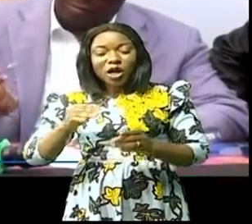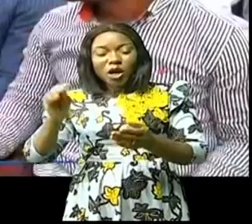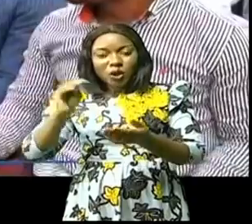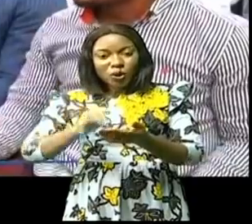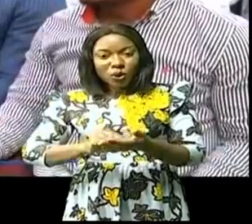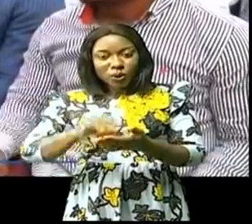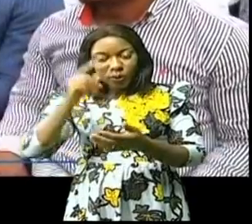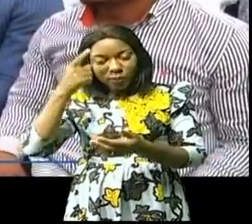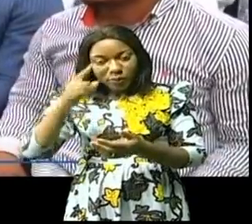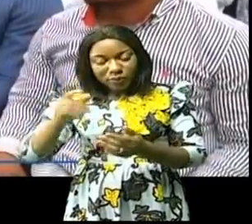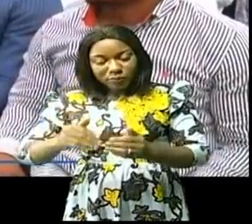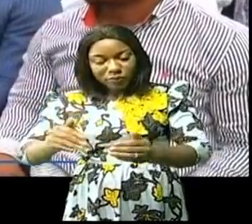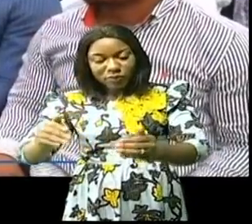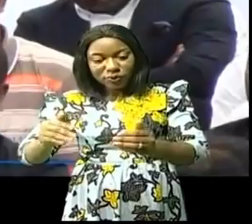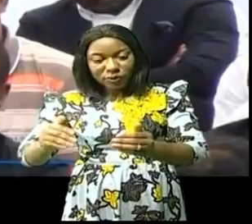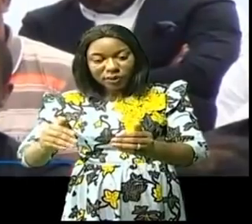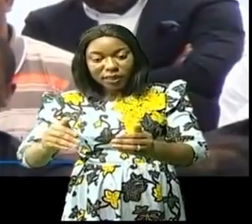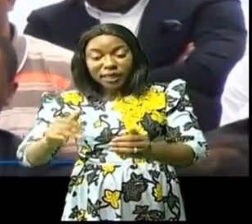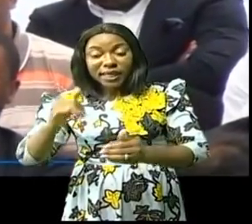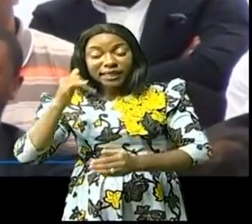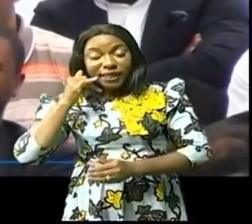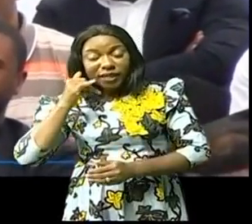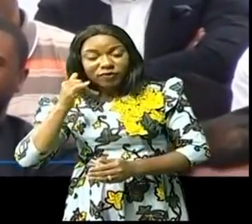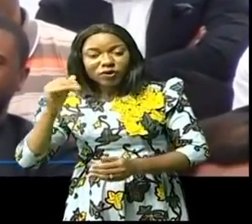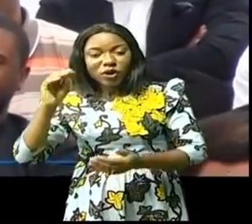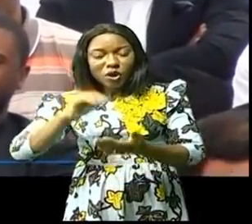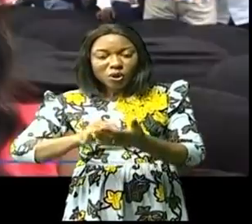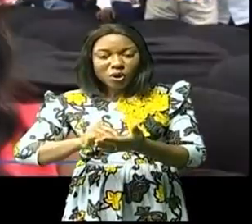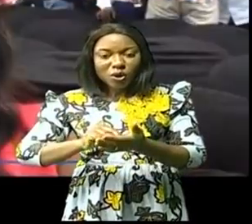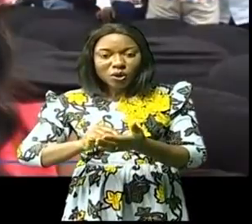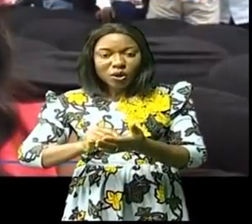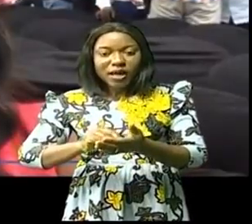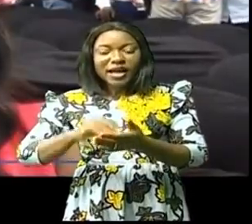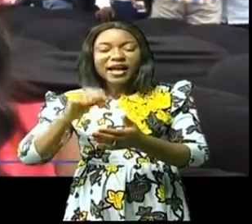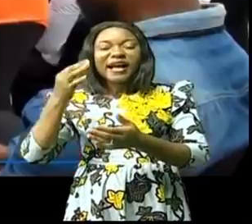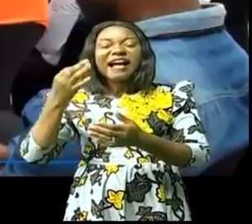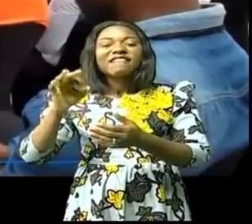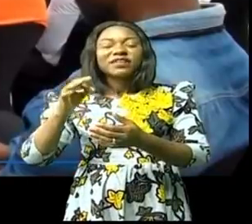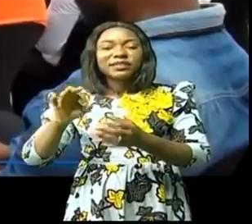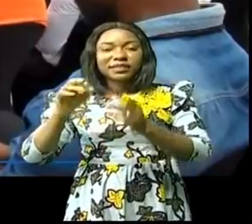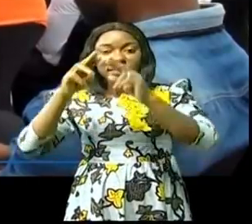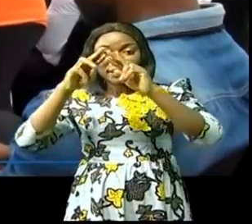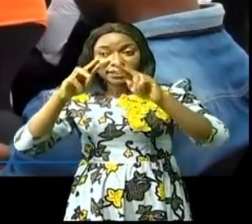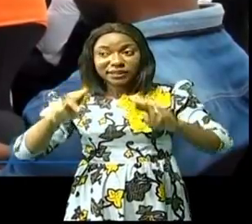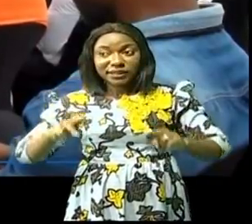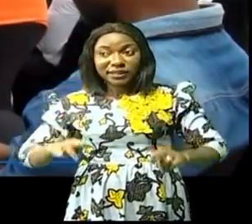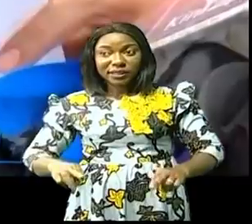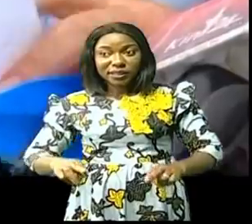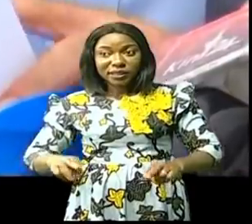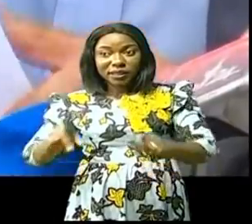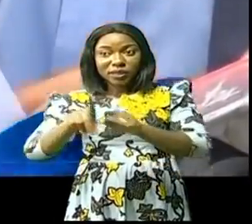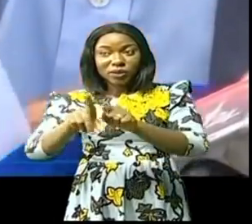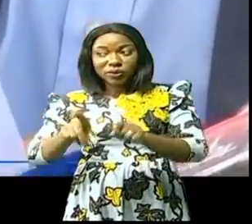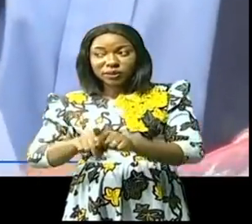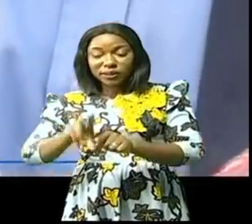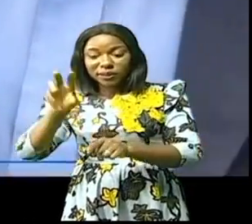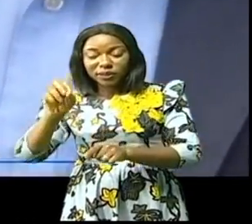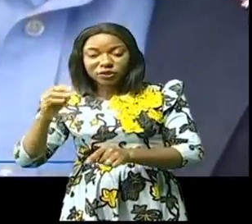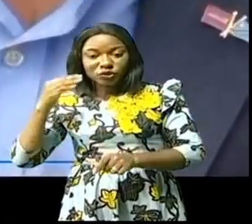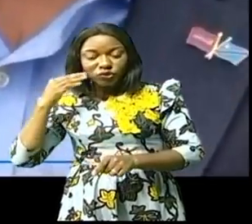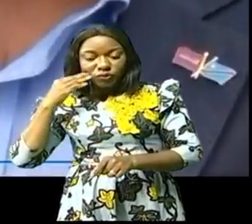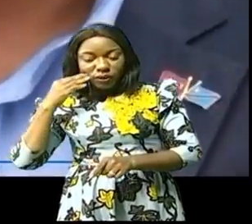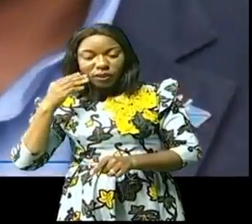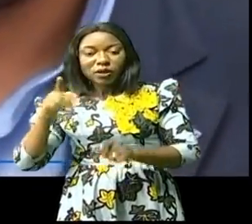sur des opérateurs de la téléphonie mobile pour un accompagnement et la réussite de ces méga concerts du 30 juin.